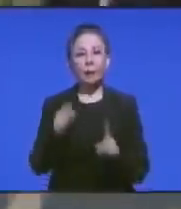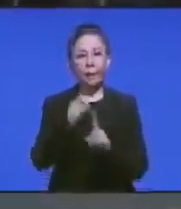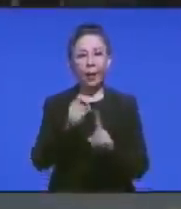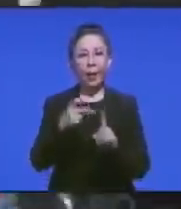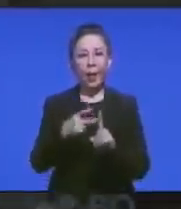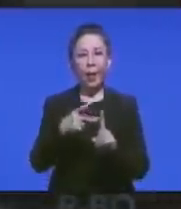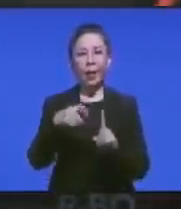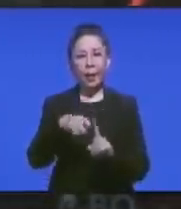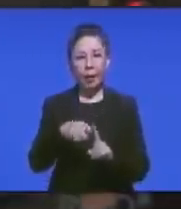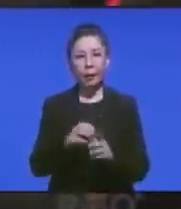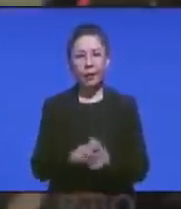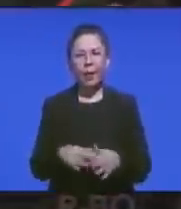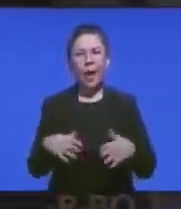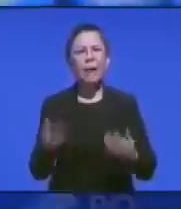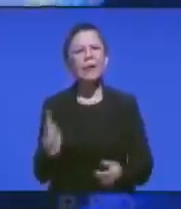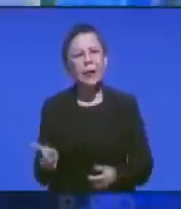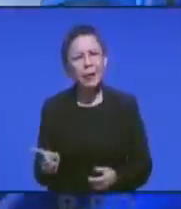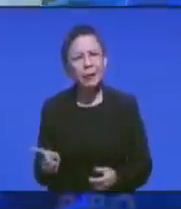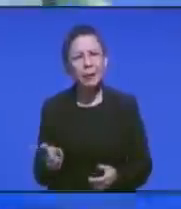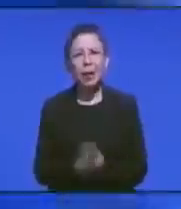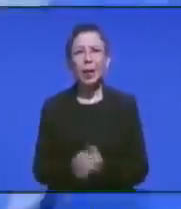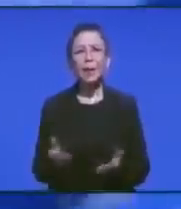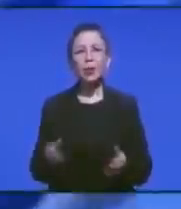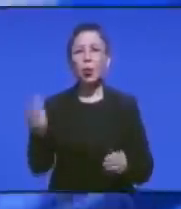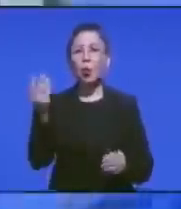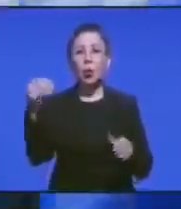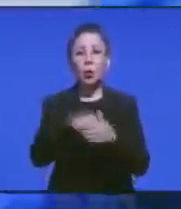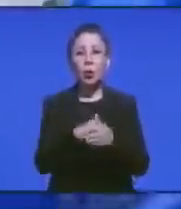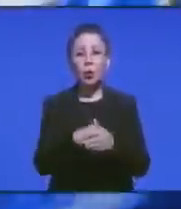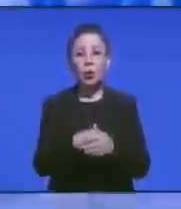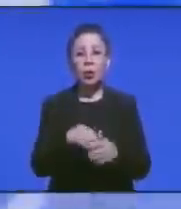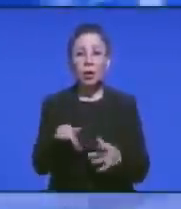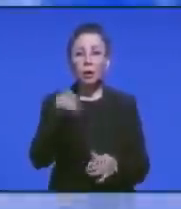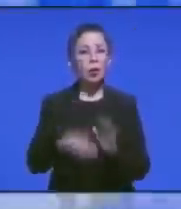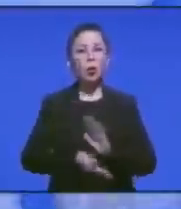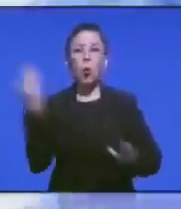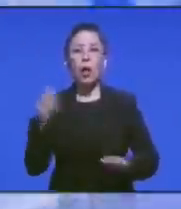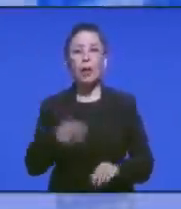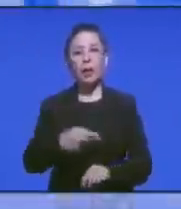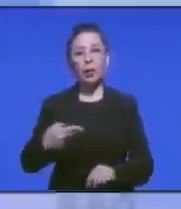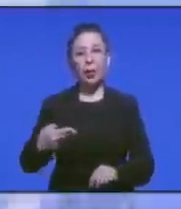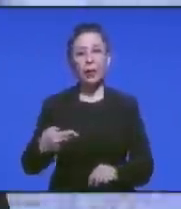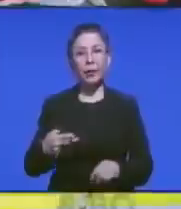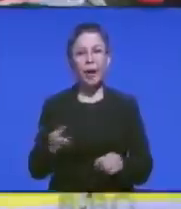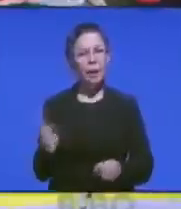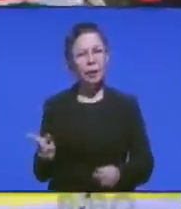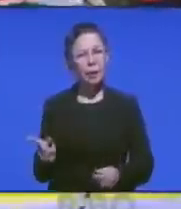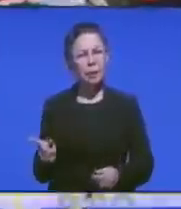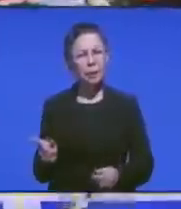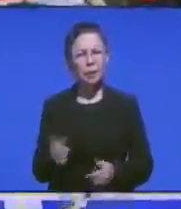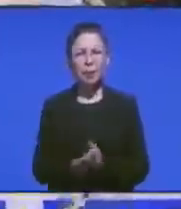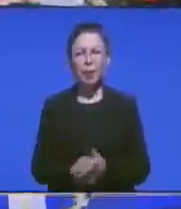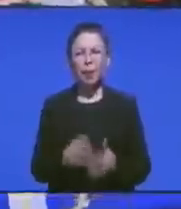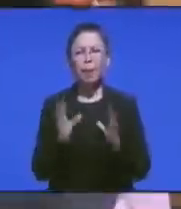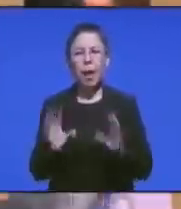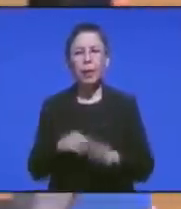massal. Lalu, apa pasalnya? Karena para investor memilih angkat kaki dari bumi pertiwi.